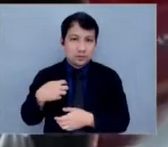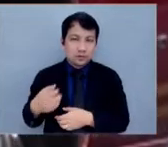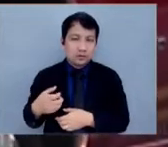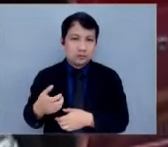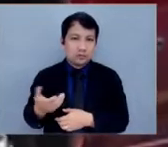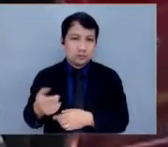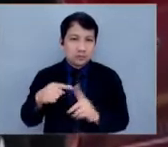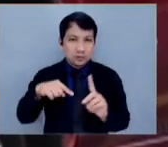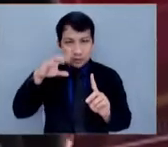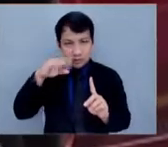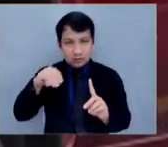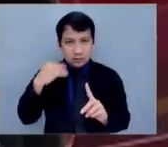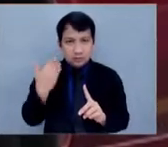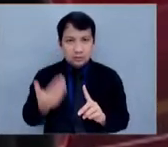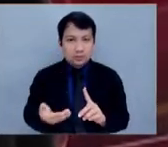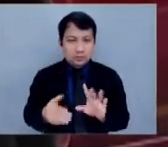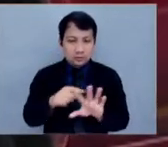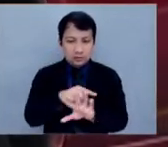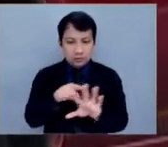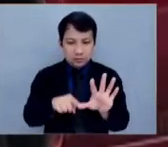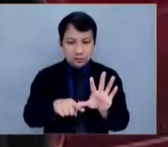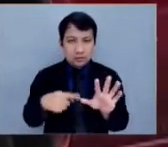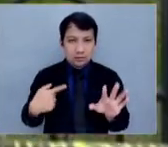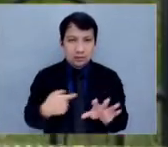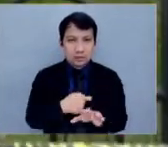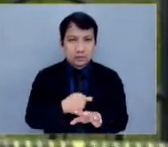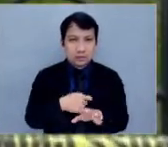ang patay habang 5 ang sugatan kabilang ang ilang bata.